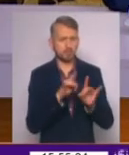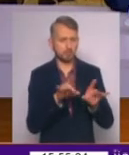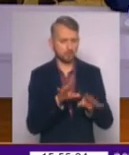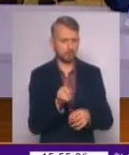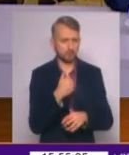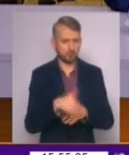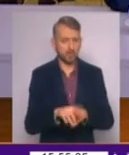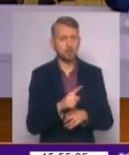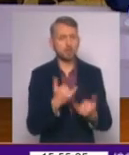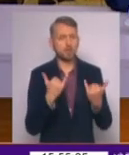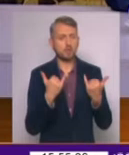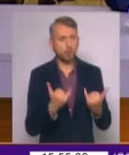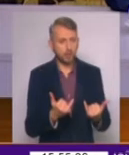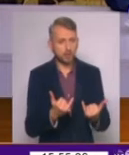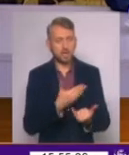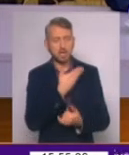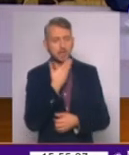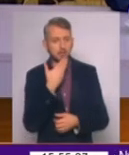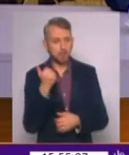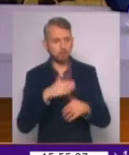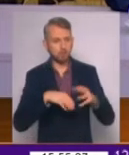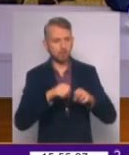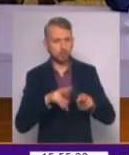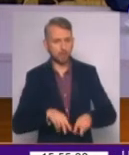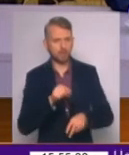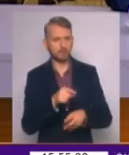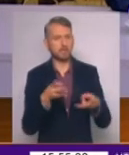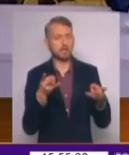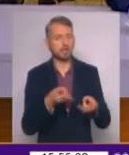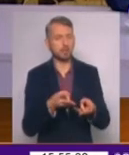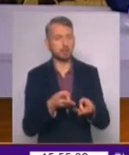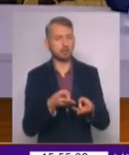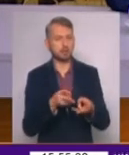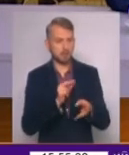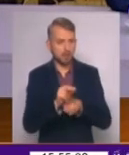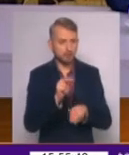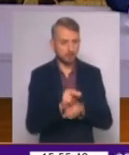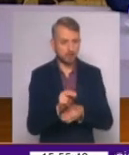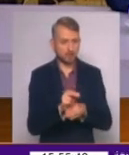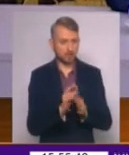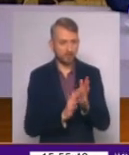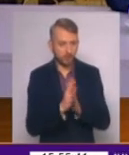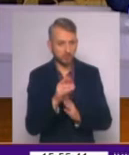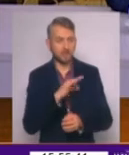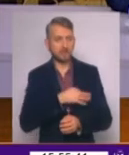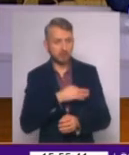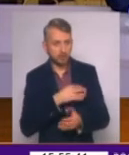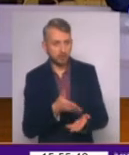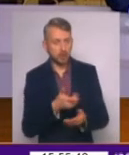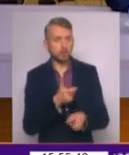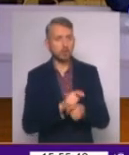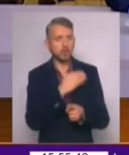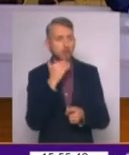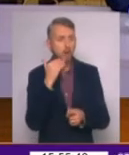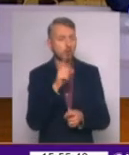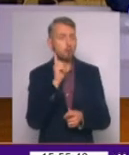що на сьогодні нема професіоналів, їх треба навчити виростити. Тих же слідчих. От вони дуже до багато молодих так.